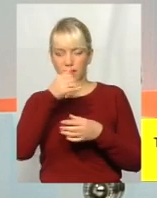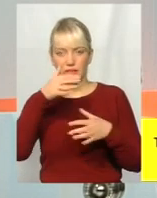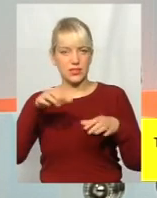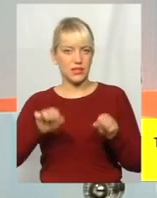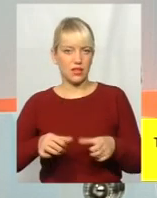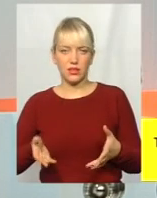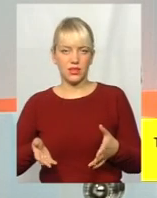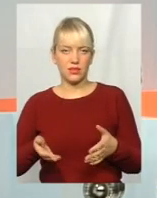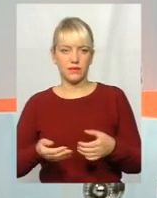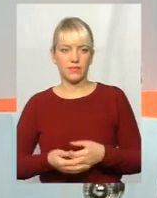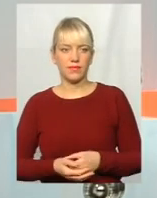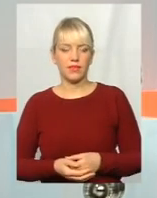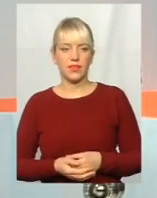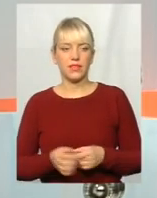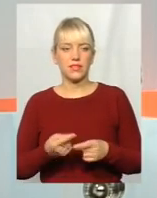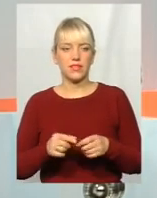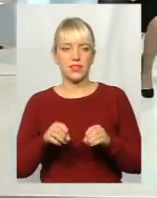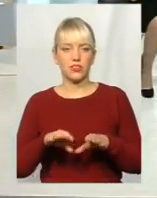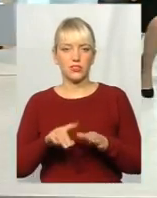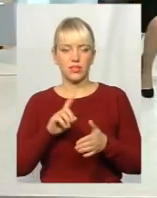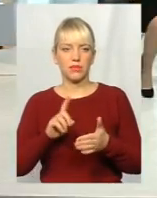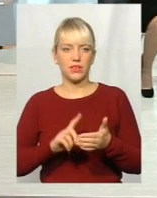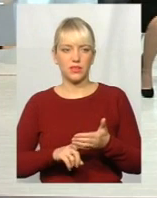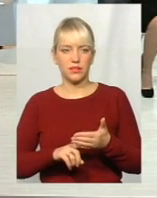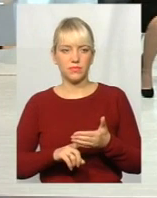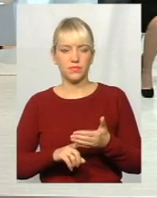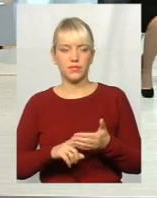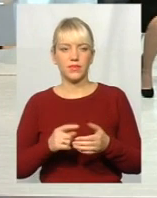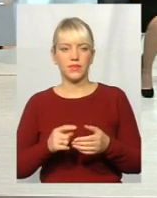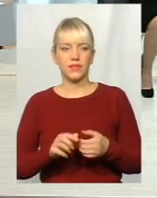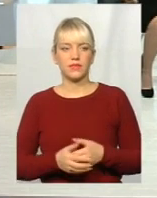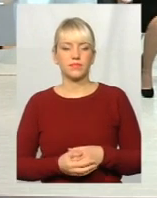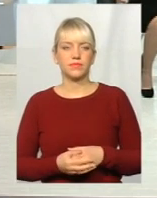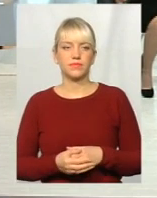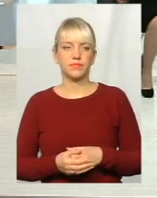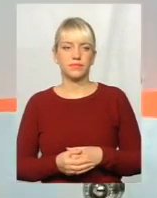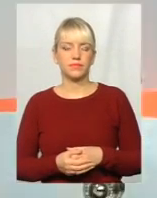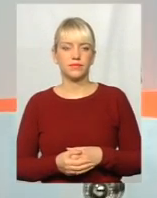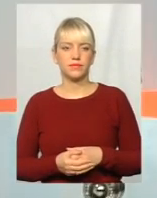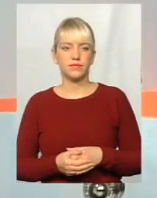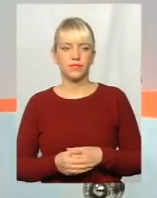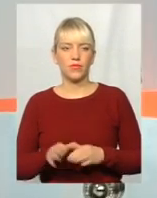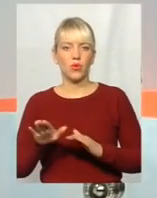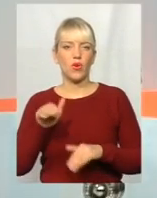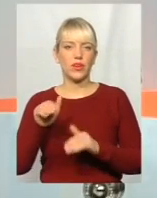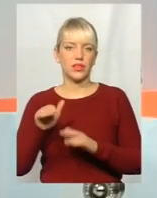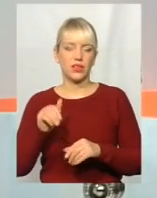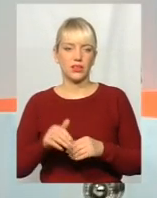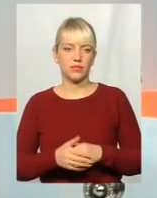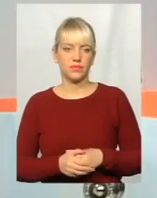Я виходжу на рівні вирішення питання, коли приймалось питання на контроль. Я думаю, що тепер щодо орендарів. Орендарі